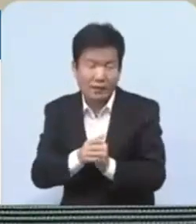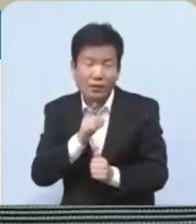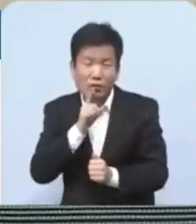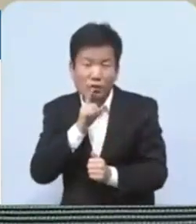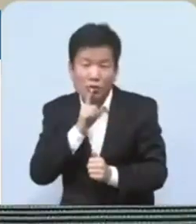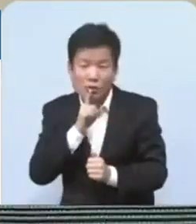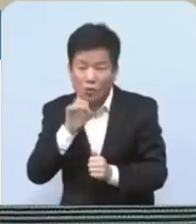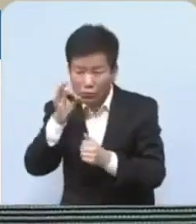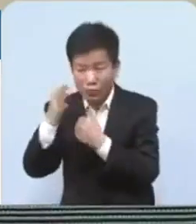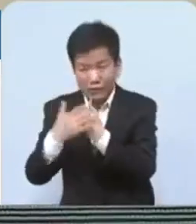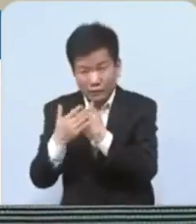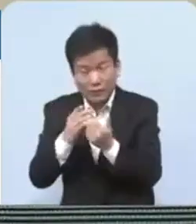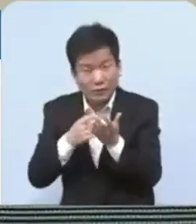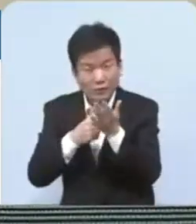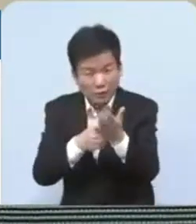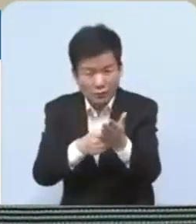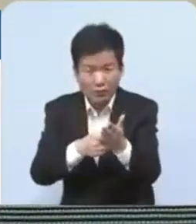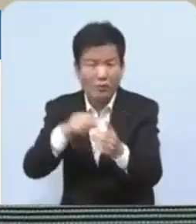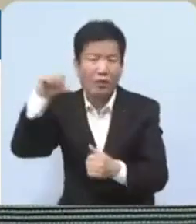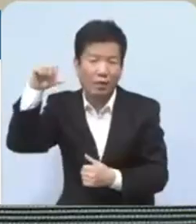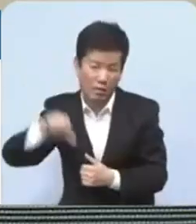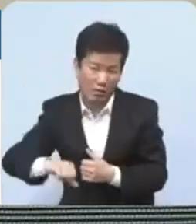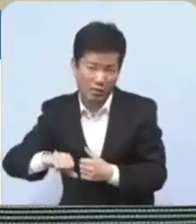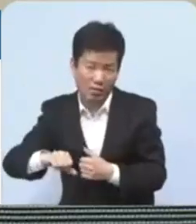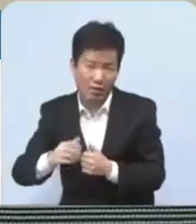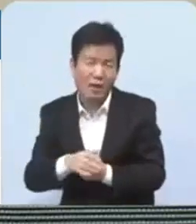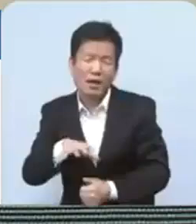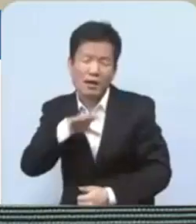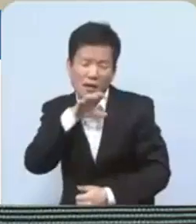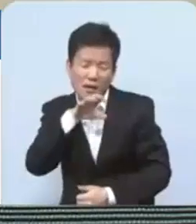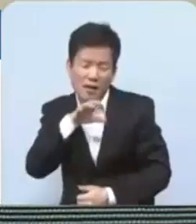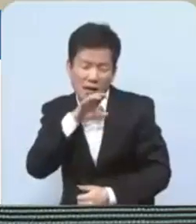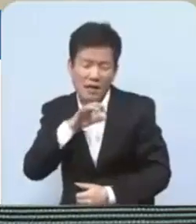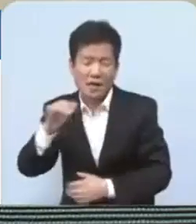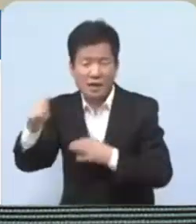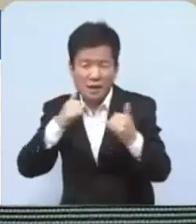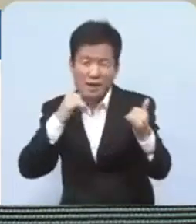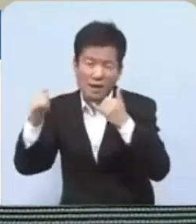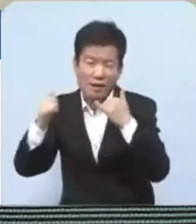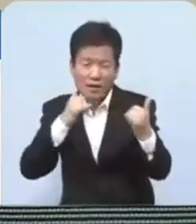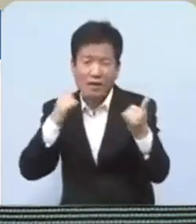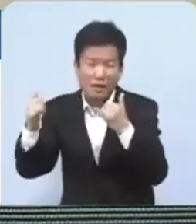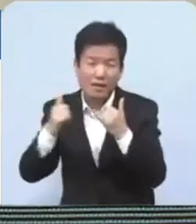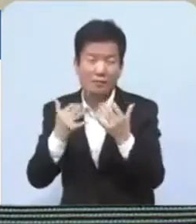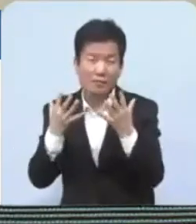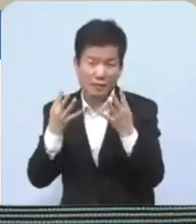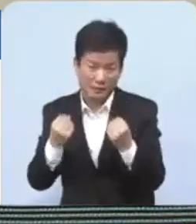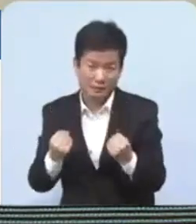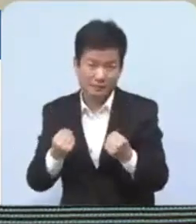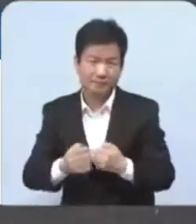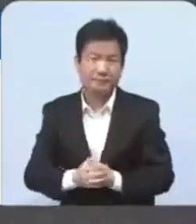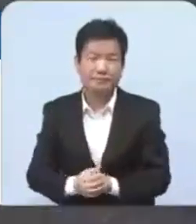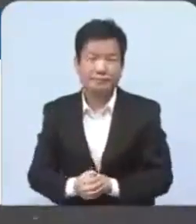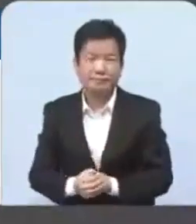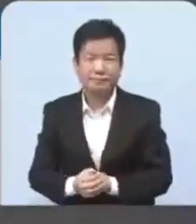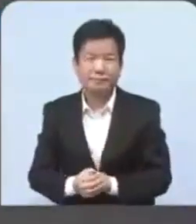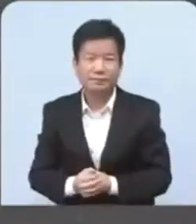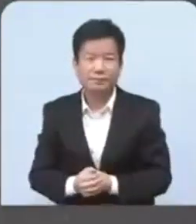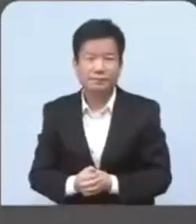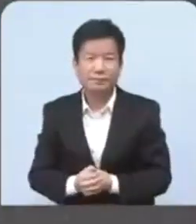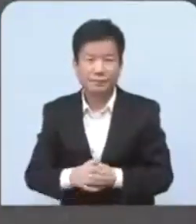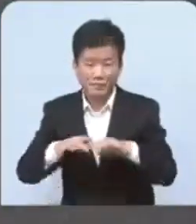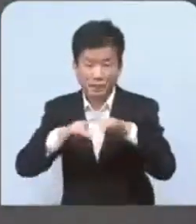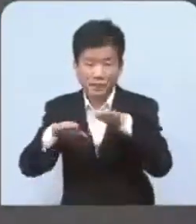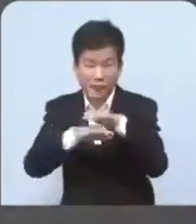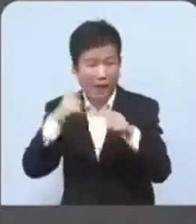신청을 했는데 그분들 선정이 안 되신 거예요. 항의성 전화라 해야 되나? 그런 좀 원망의 소리도 많이 듣고.